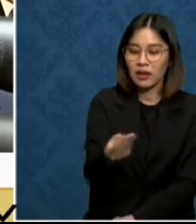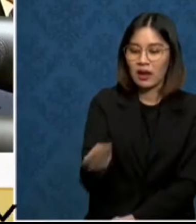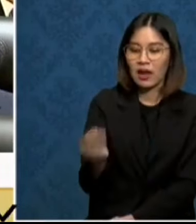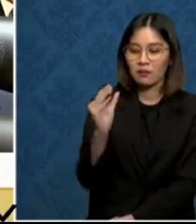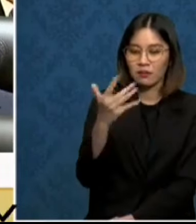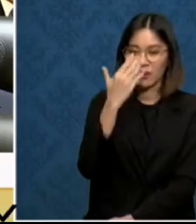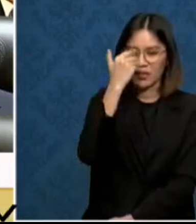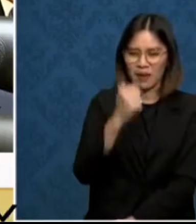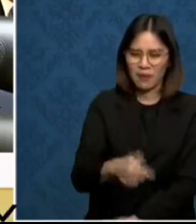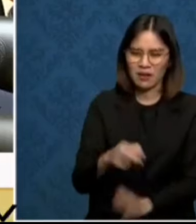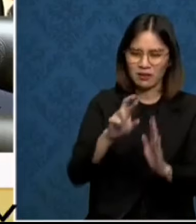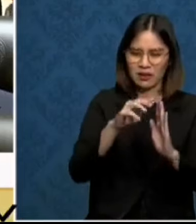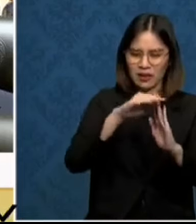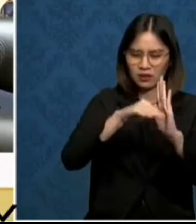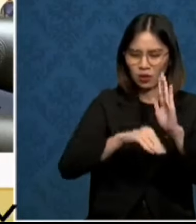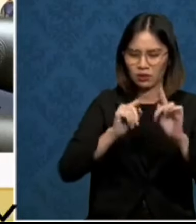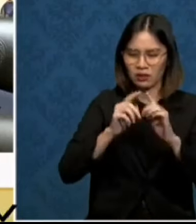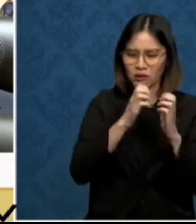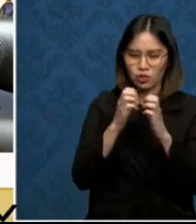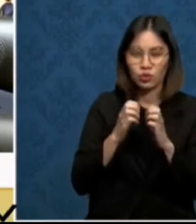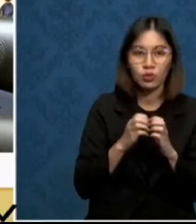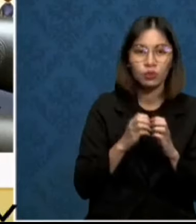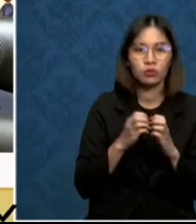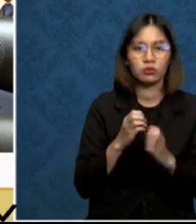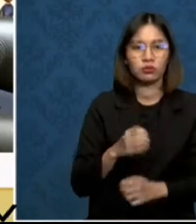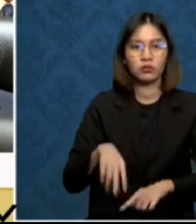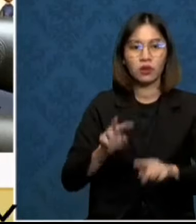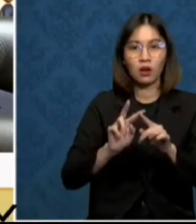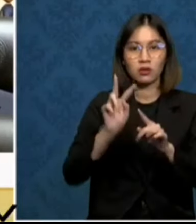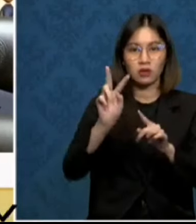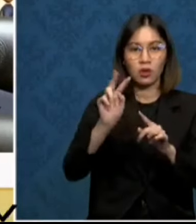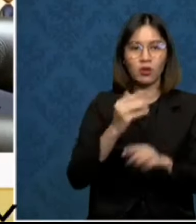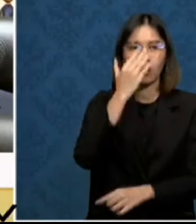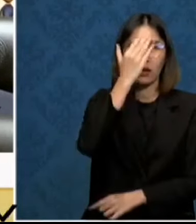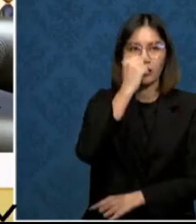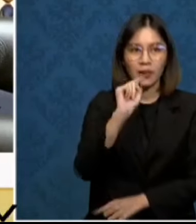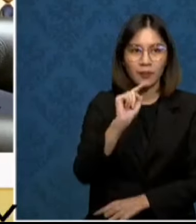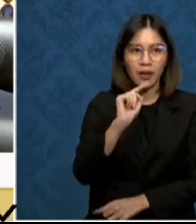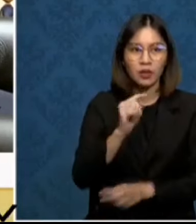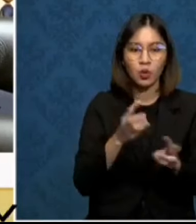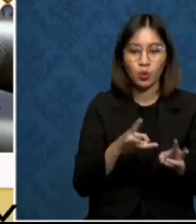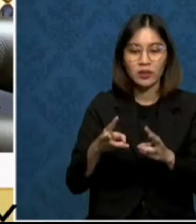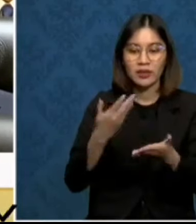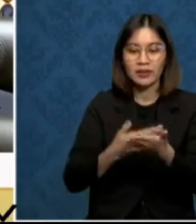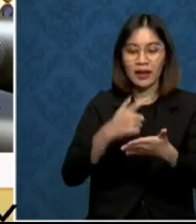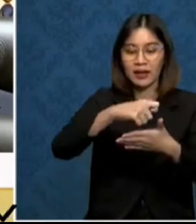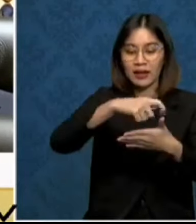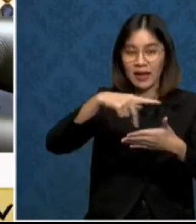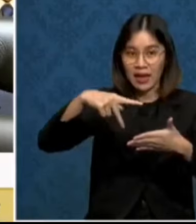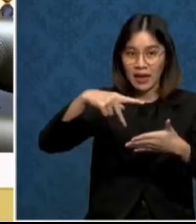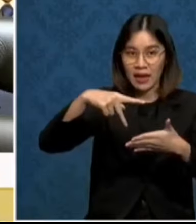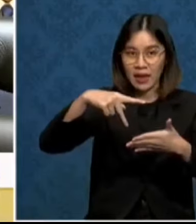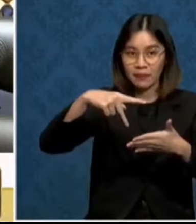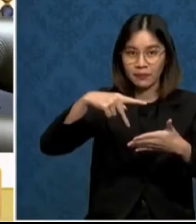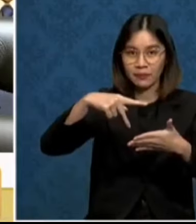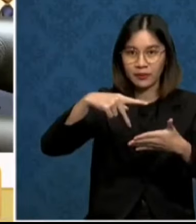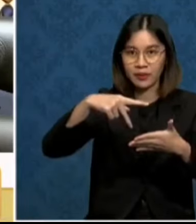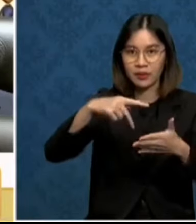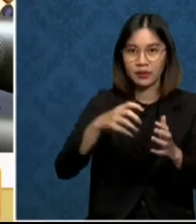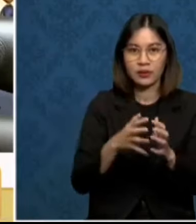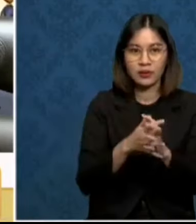ทำไมต้องซับซ้อนซ่อนเงื่อน 2ทำไมไม่แจกผ่านแอปเป๋าตังค์ที่คนไทยคุ้นชิน